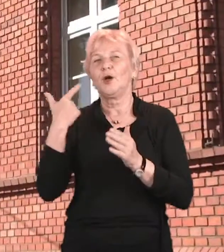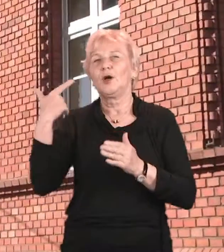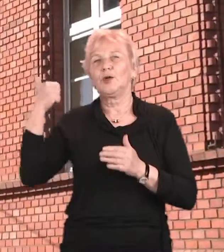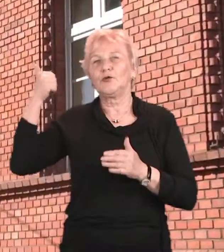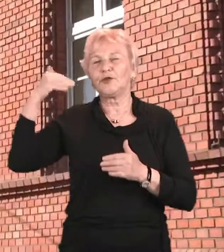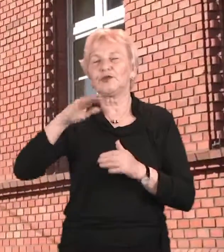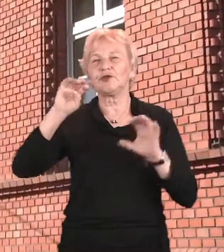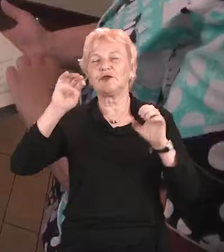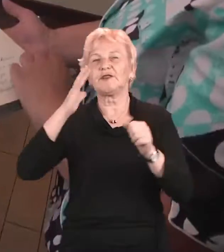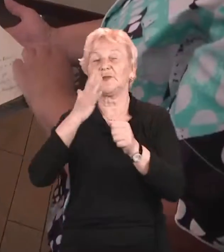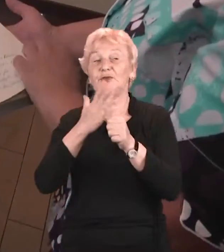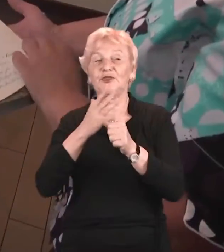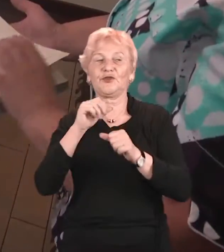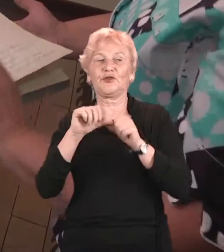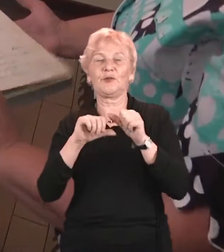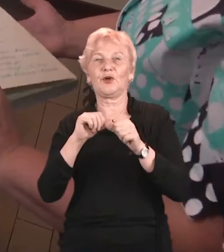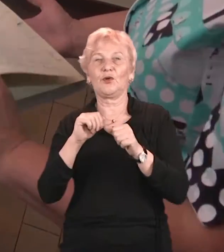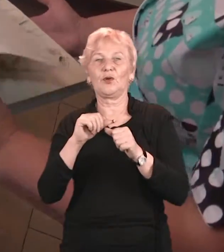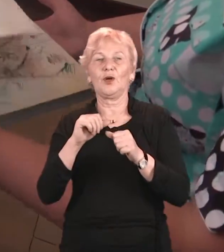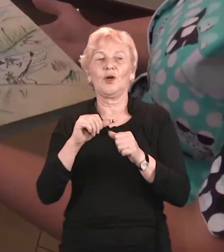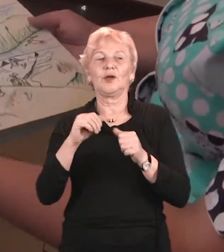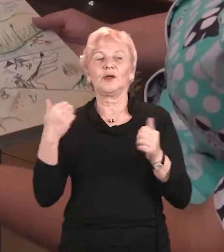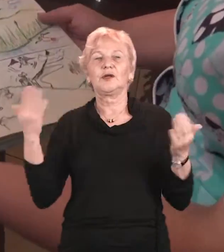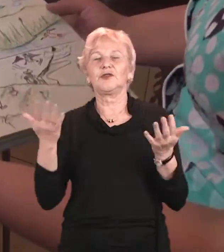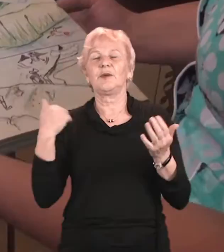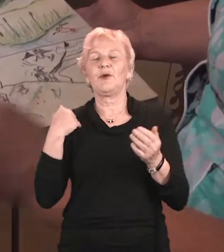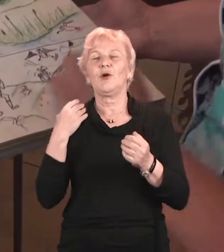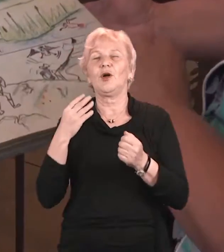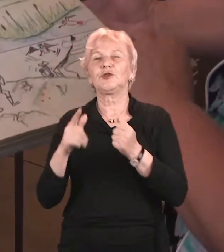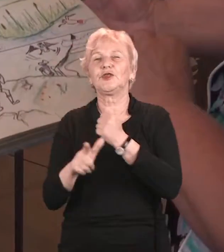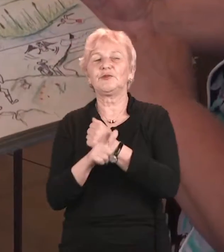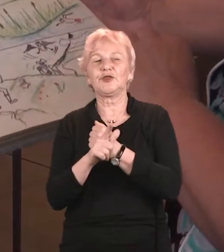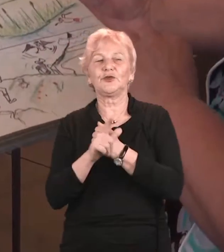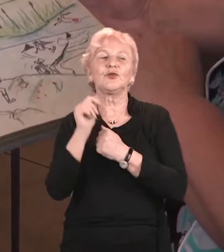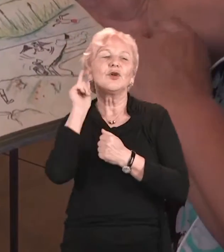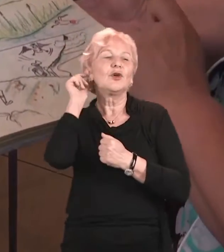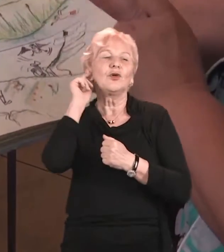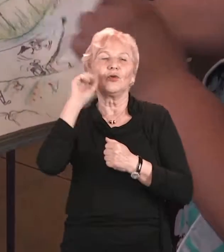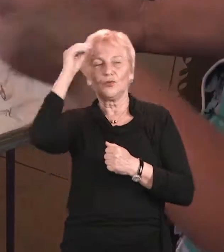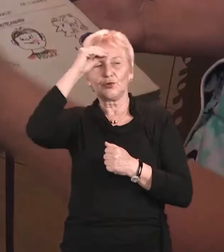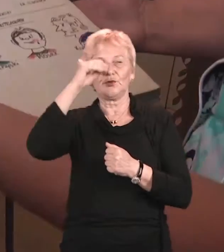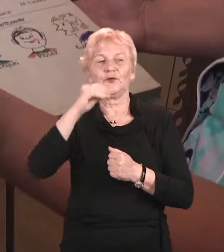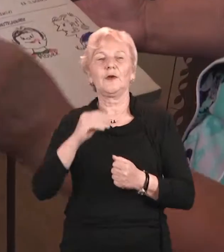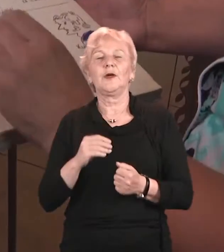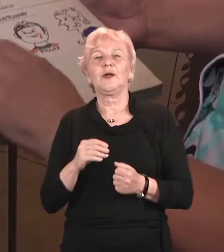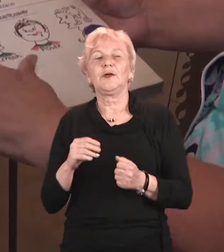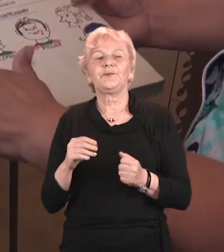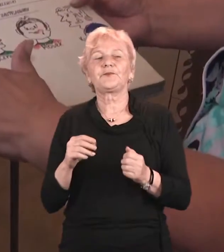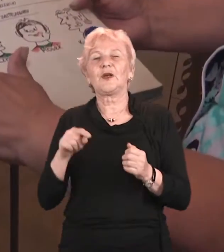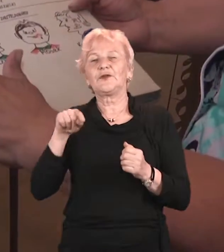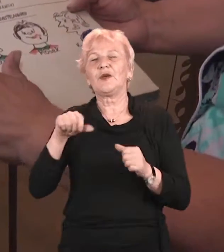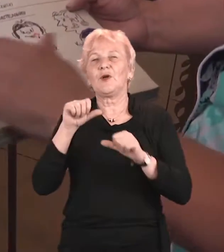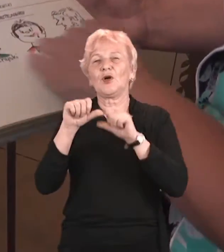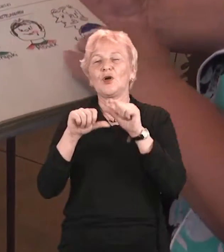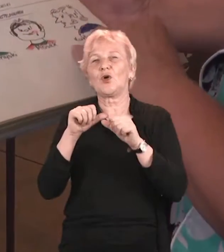rozpoczęło 70 uczniów. Tylko do roku 75 mury placówki opuściło blisko 900 absolwentów. W